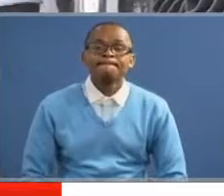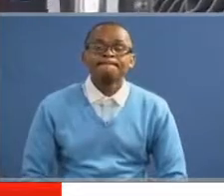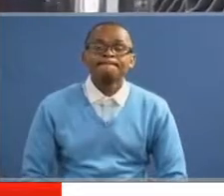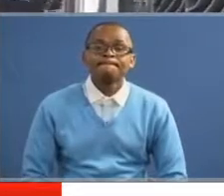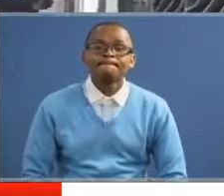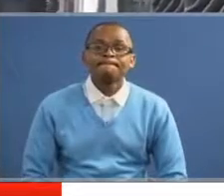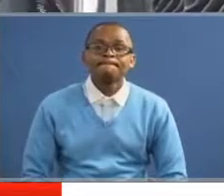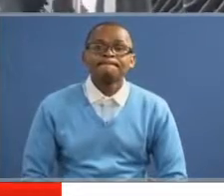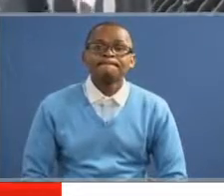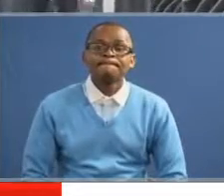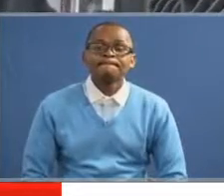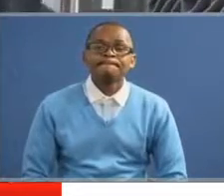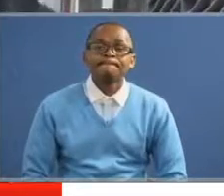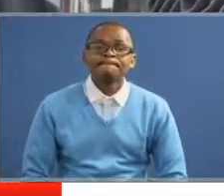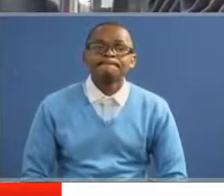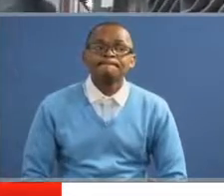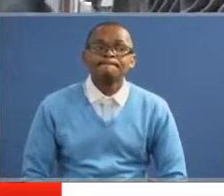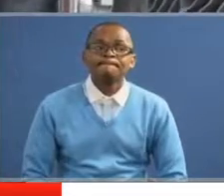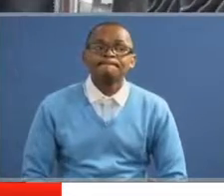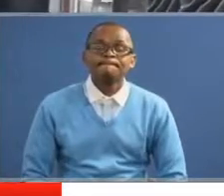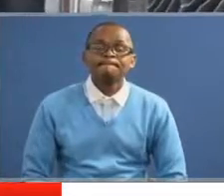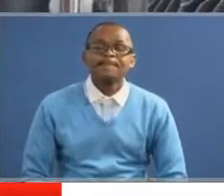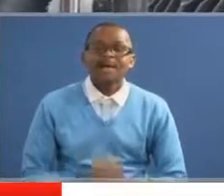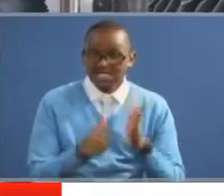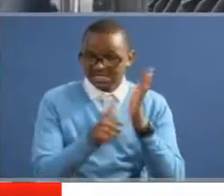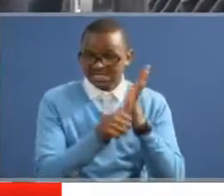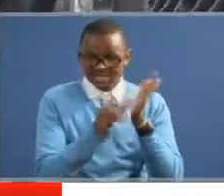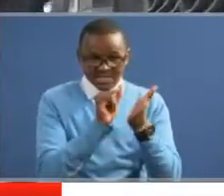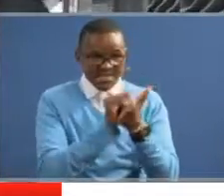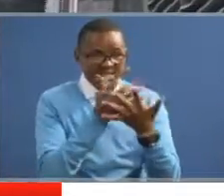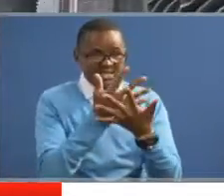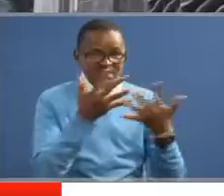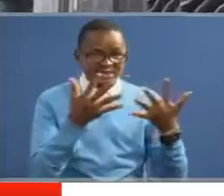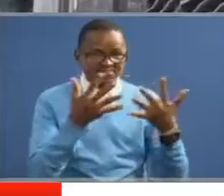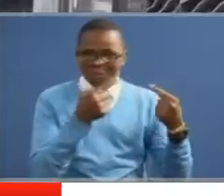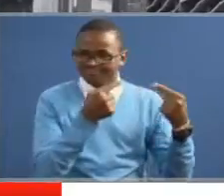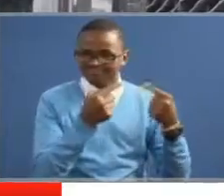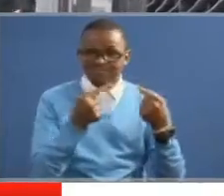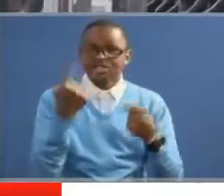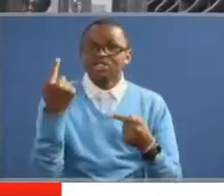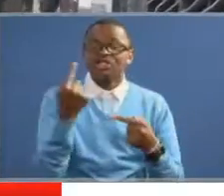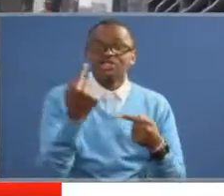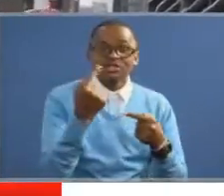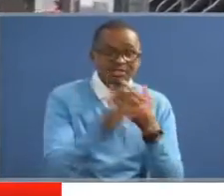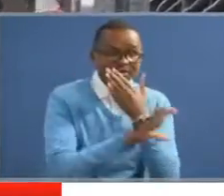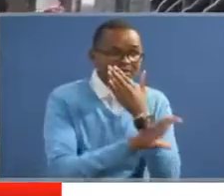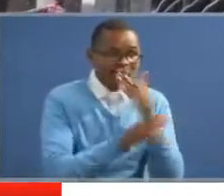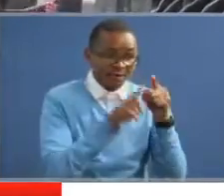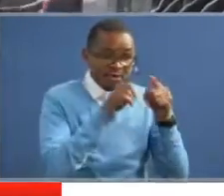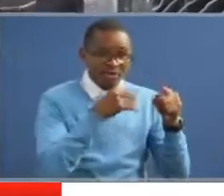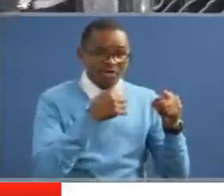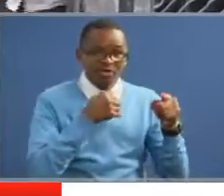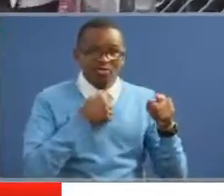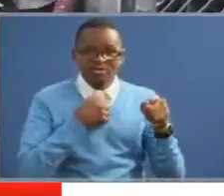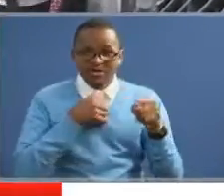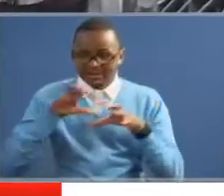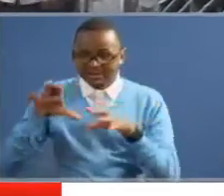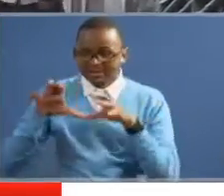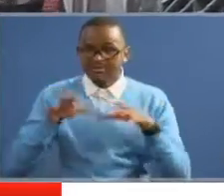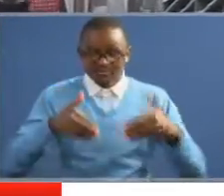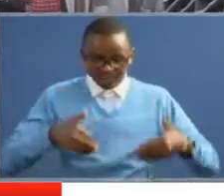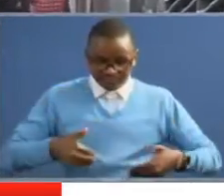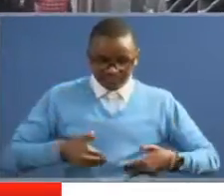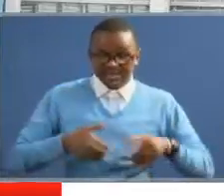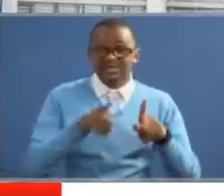Ukosefu wa ajira nchini umekuwa kama donda sugu, jambo ambalo limezua gumzo kila kona, huku wale wanaumia zaidi wakiwa